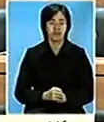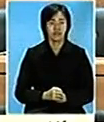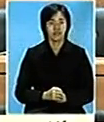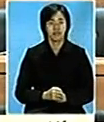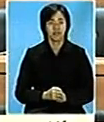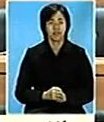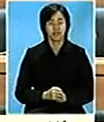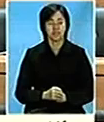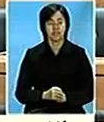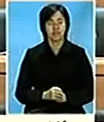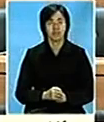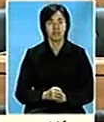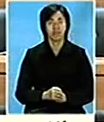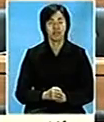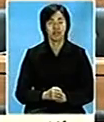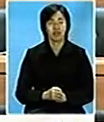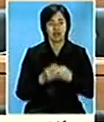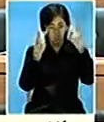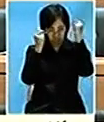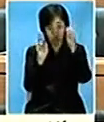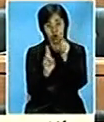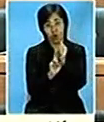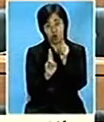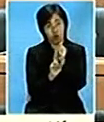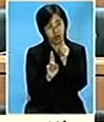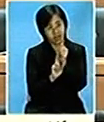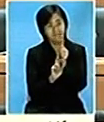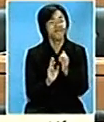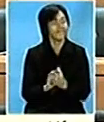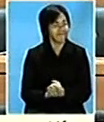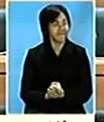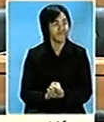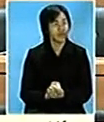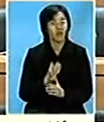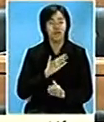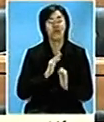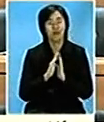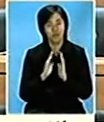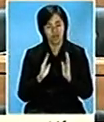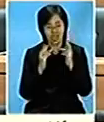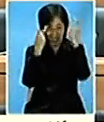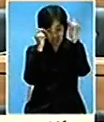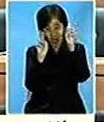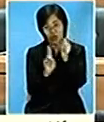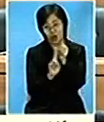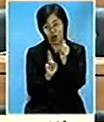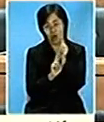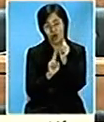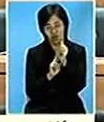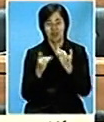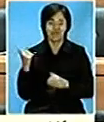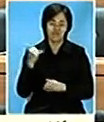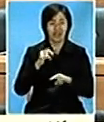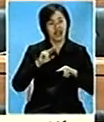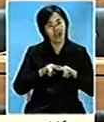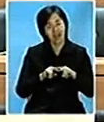ท่านรองนายกกิจรัตน์ณ นองนะครับต้องขอบพระคุณท่านมากวันนี้ที่ท่านมารับฟังความคิดเห็นของ